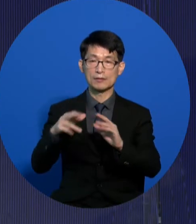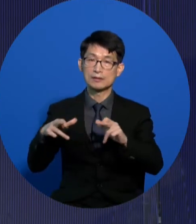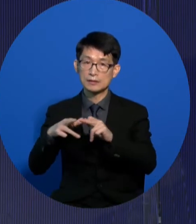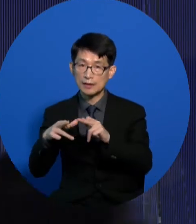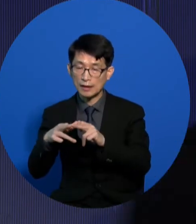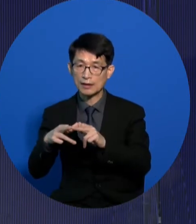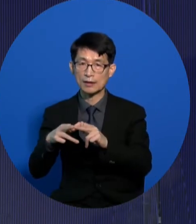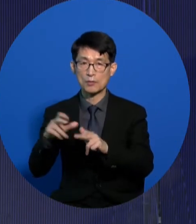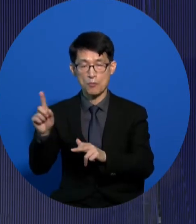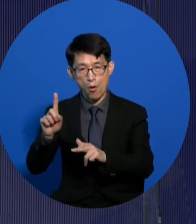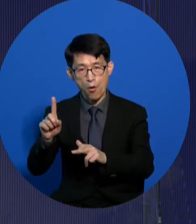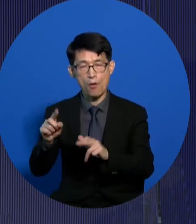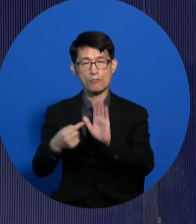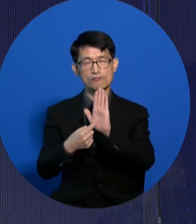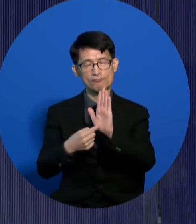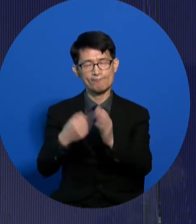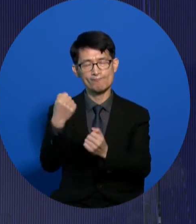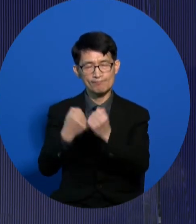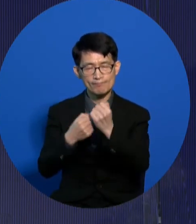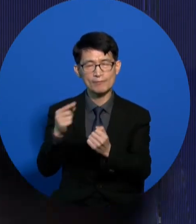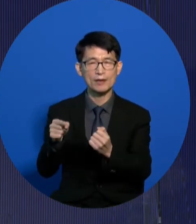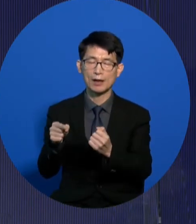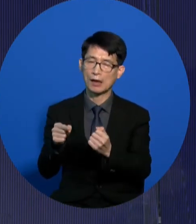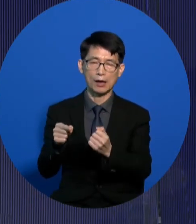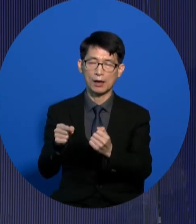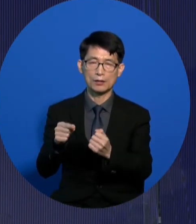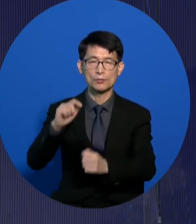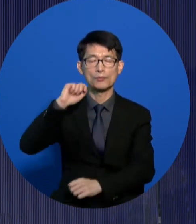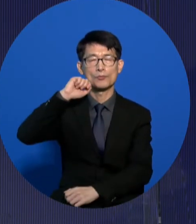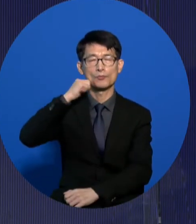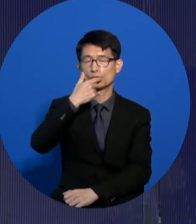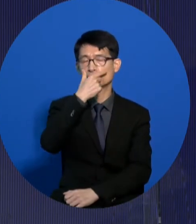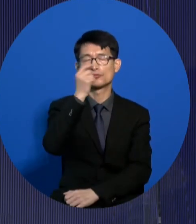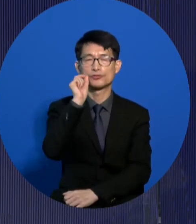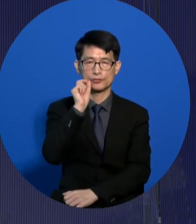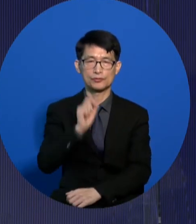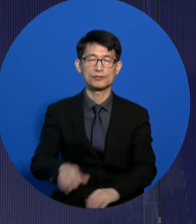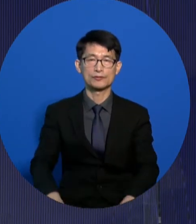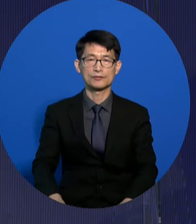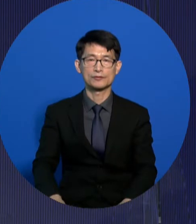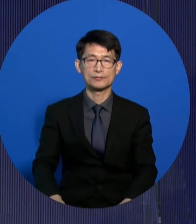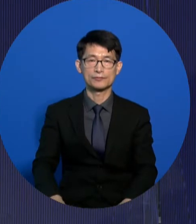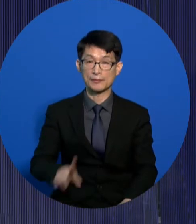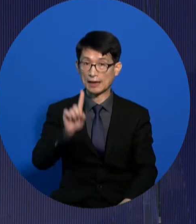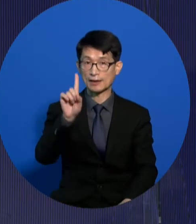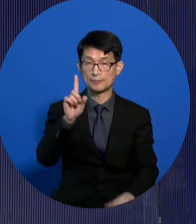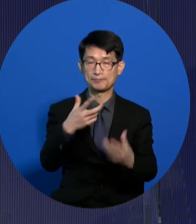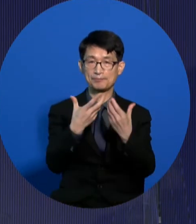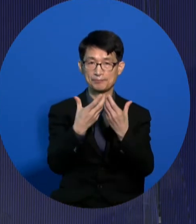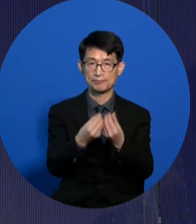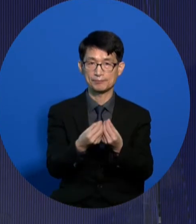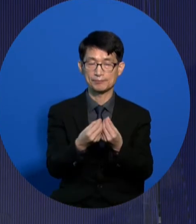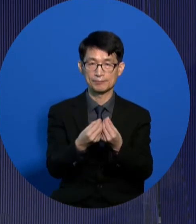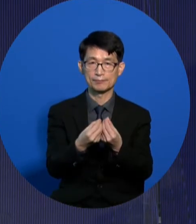교육에 대해서는 상당히 부족한 실정입니다. 한 가지 예를 들어볼까요?